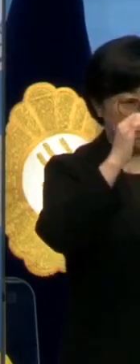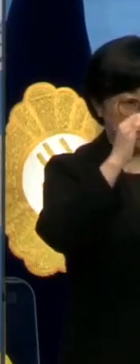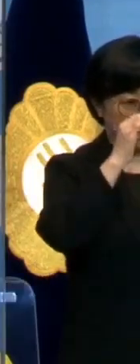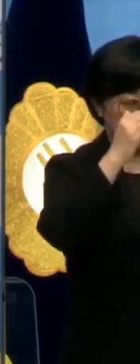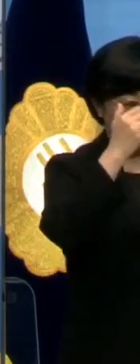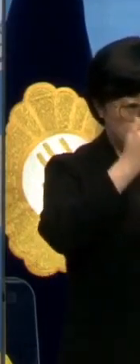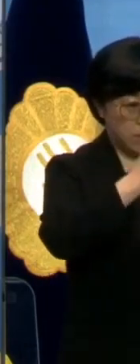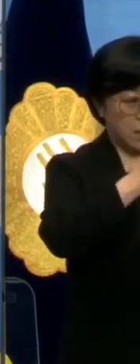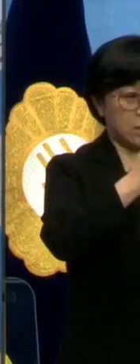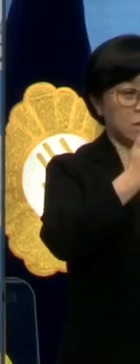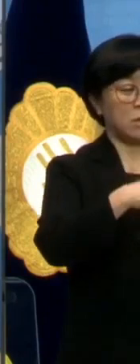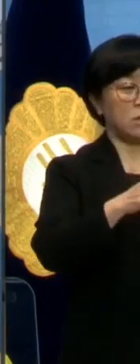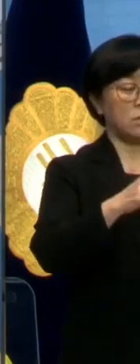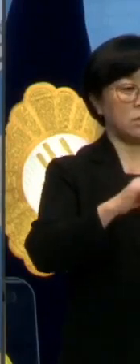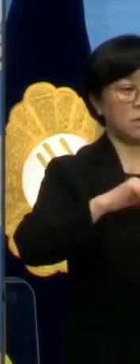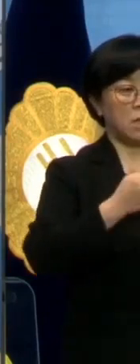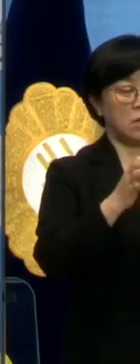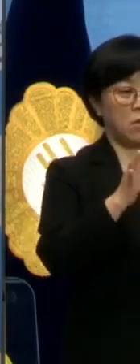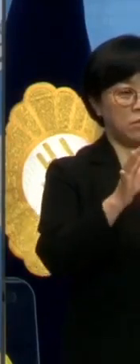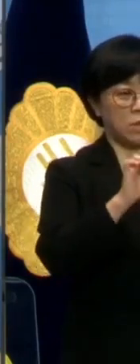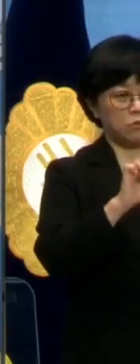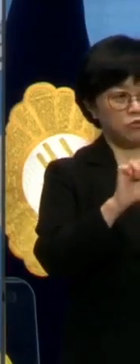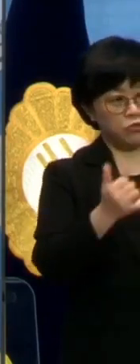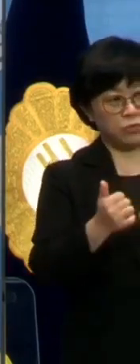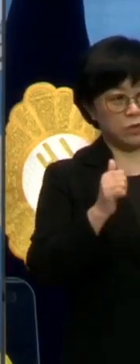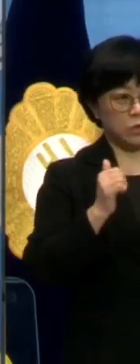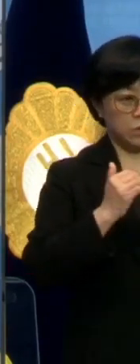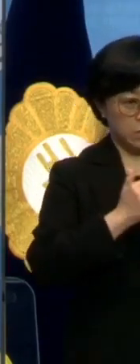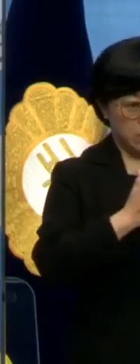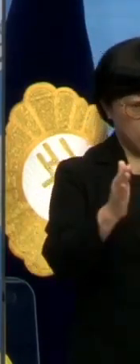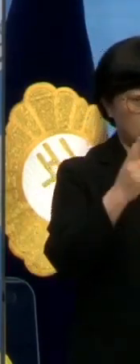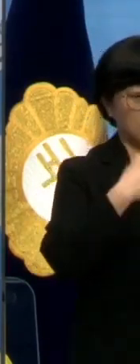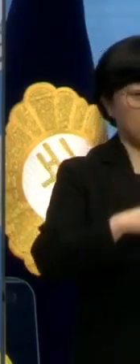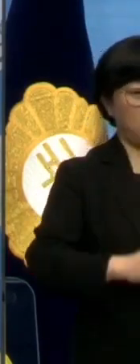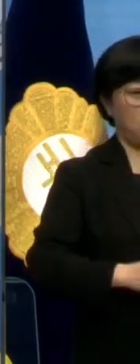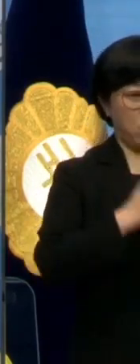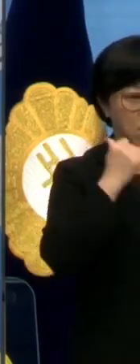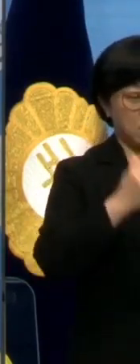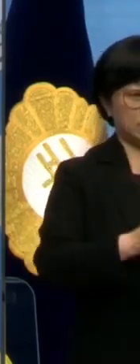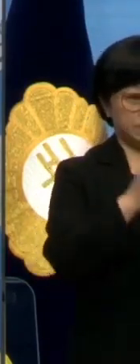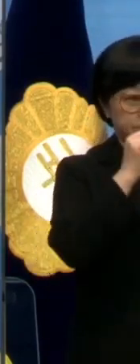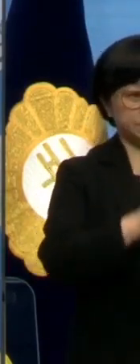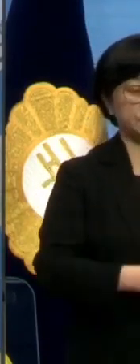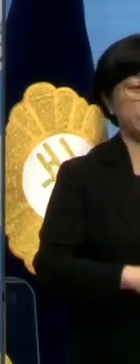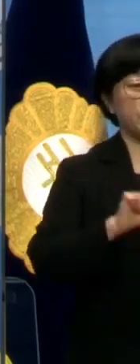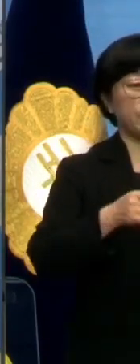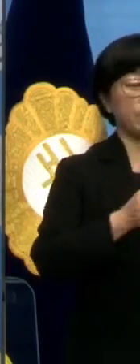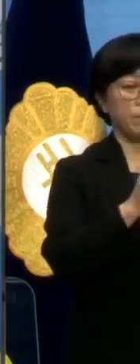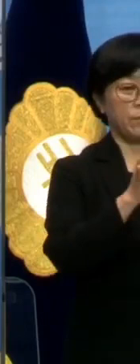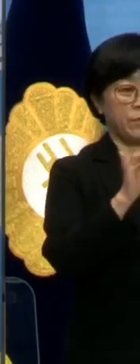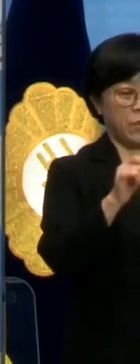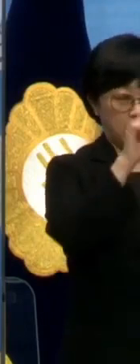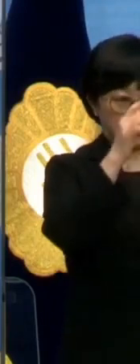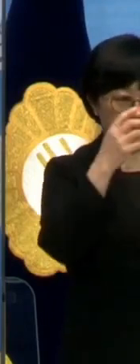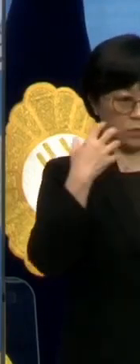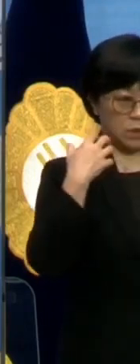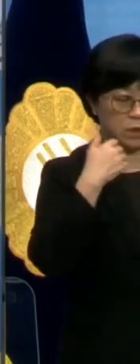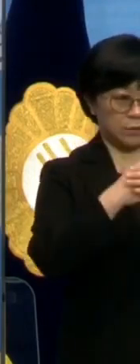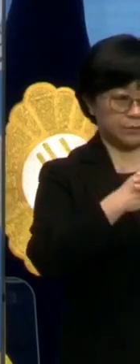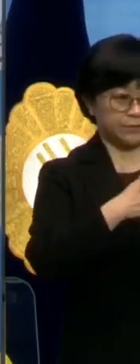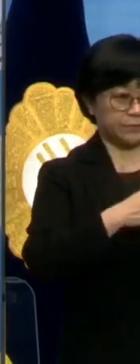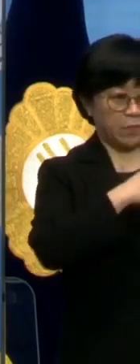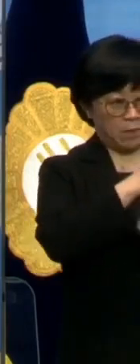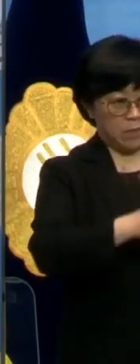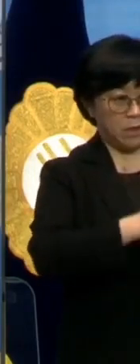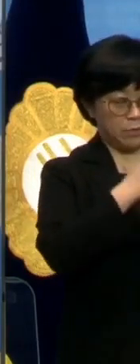자영업자들을 파산과 죽음으로 내몰고 있다고 분노하고 있습니다. 자영업자들은 정부의